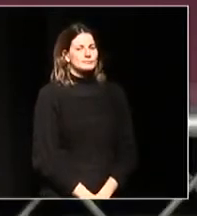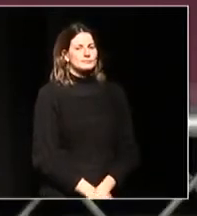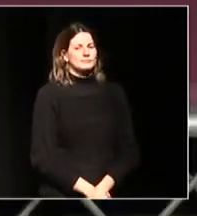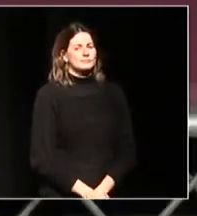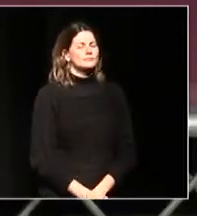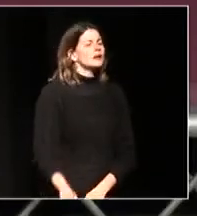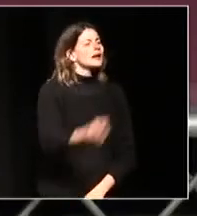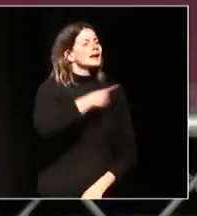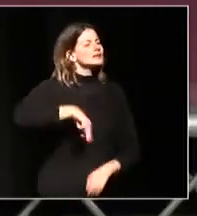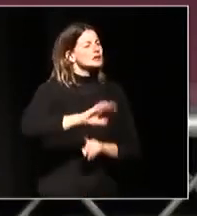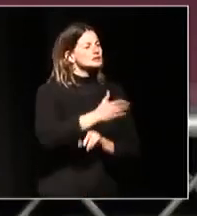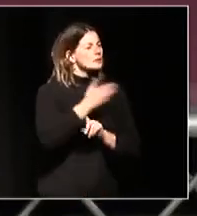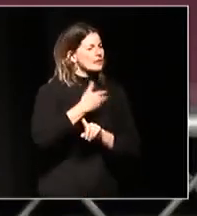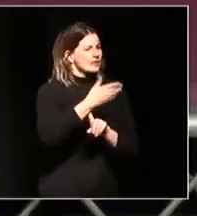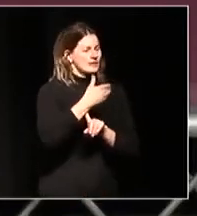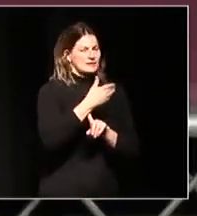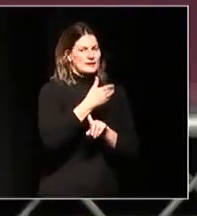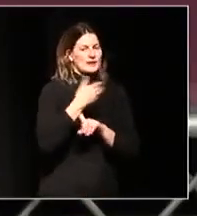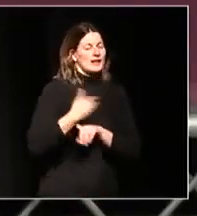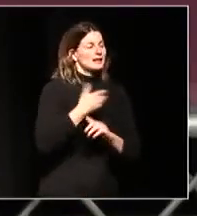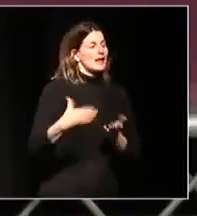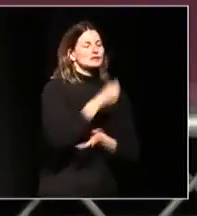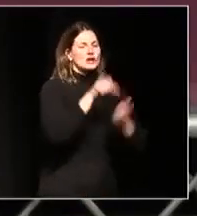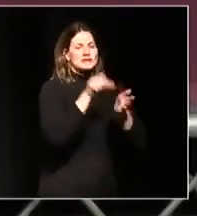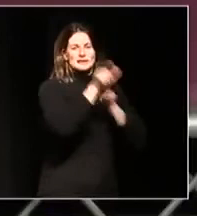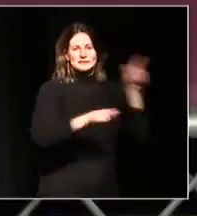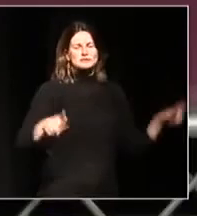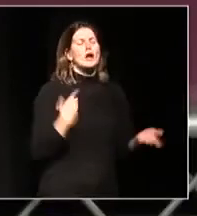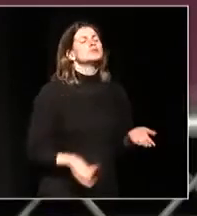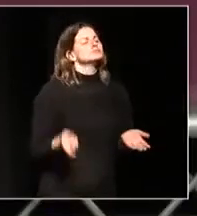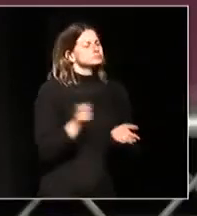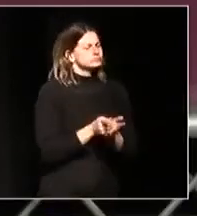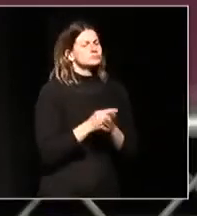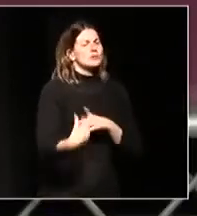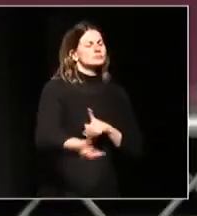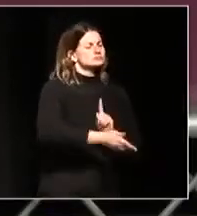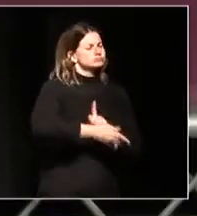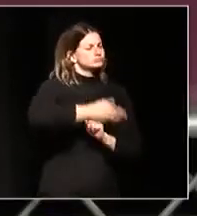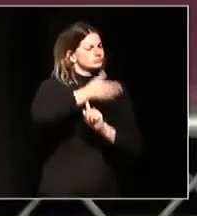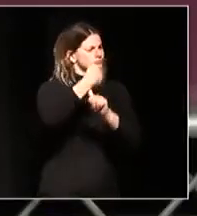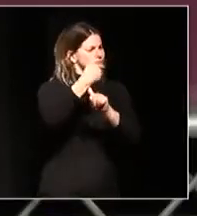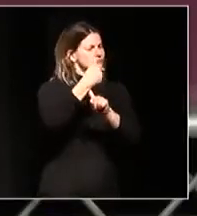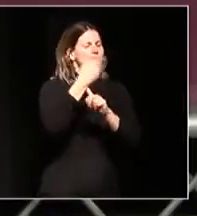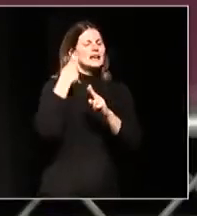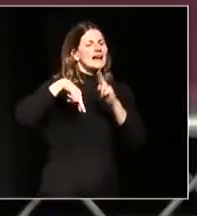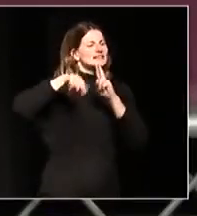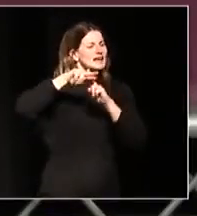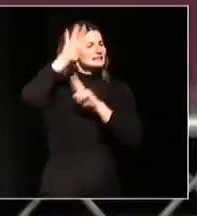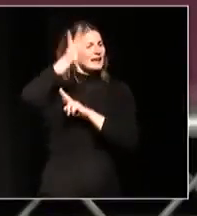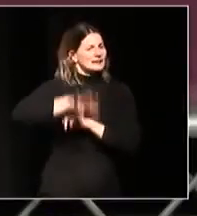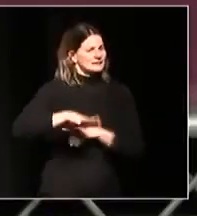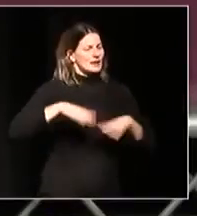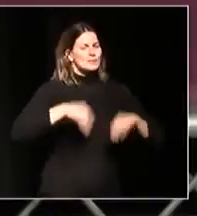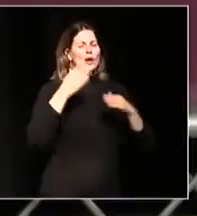I la nostra bandera, la de tota la ciutadania, tornarà a onejar orgullosa al Palau de la Generalitat aquest